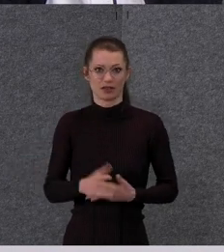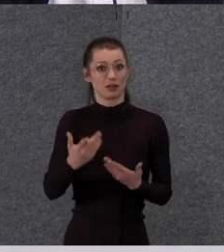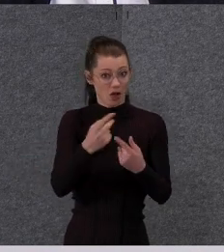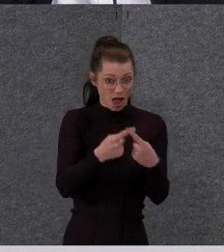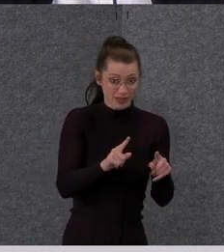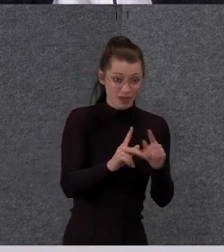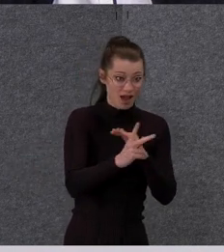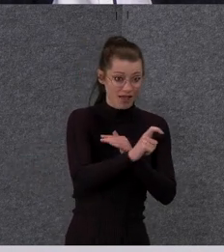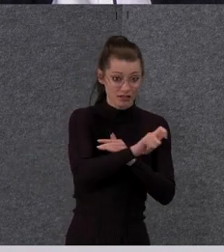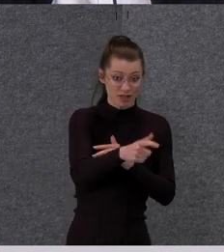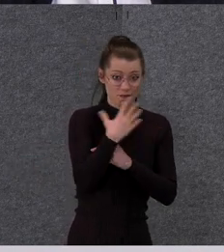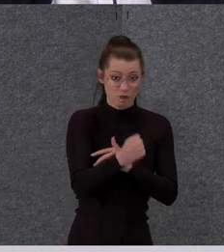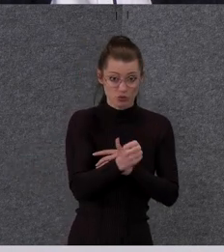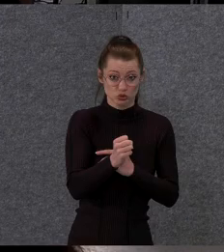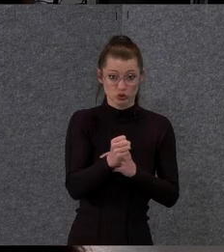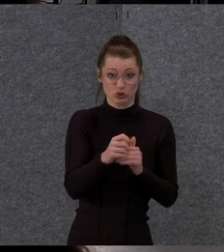Kandidaturen?